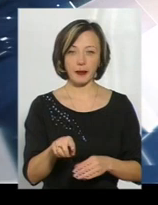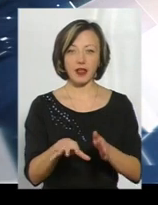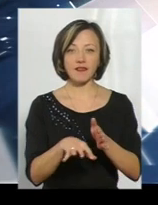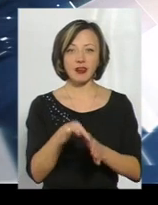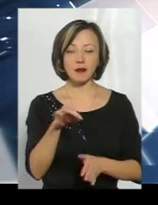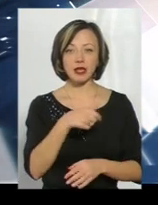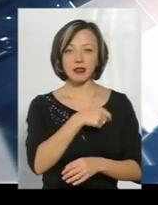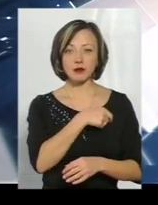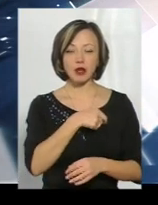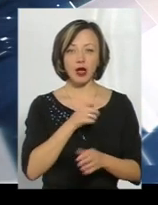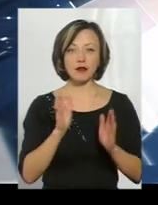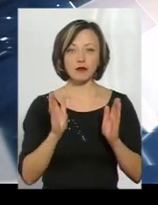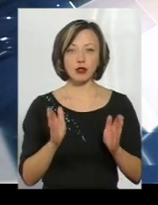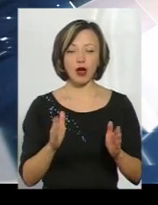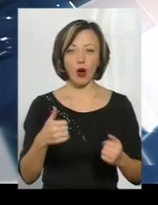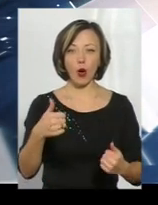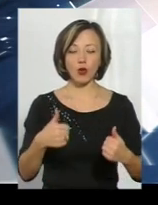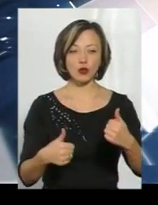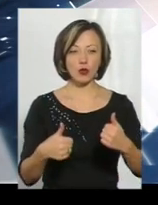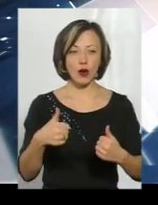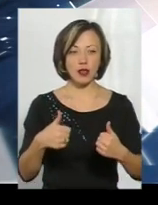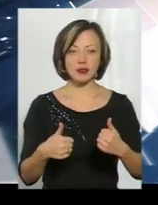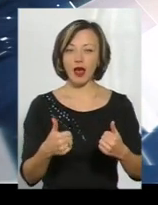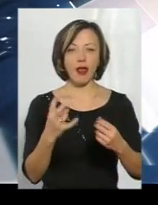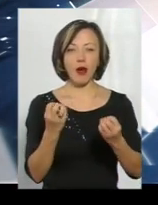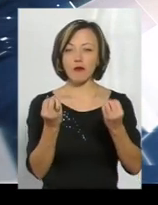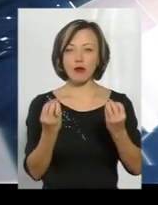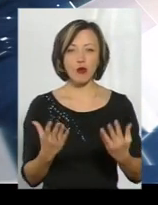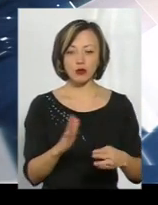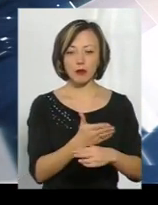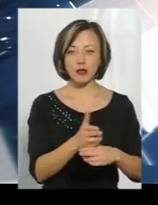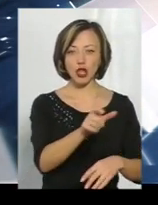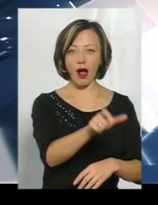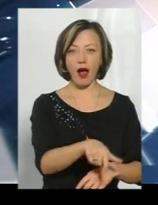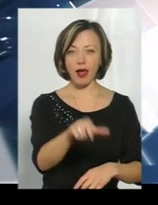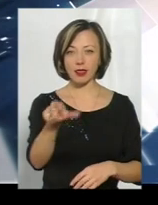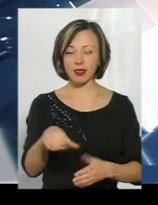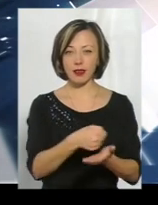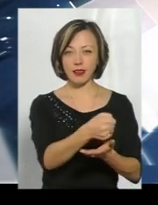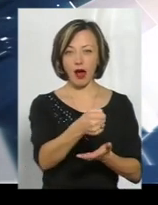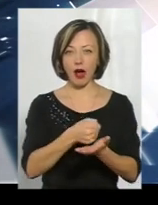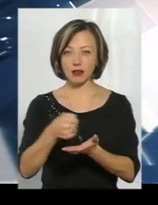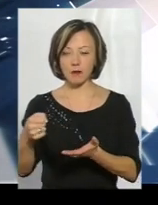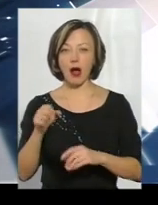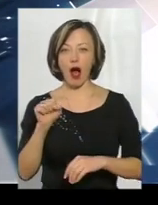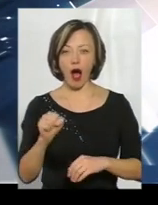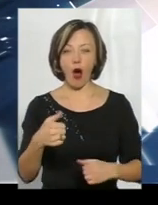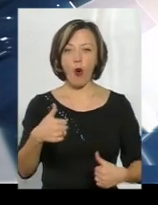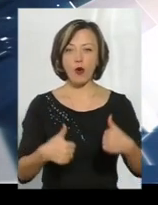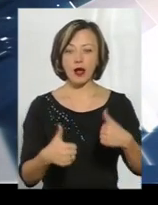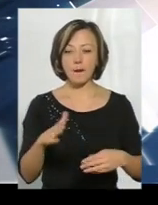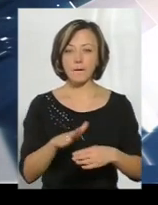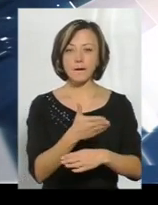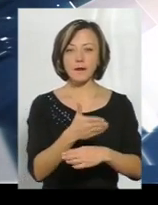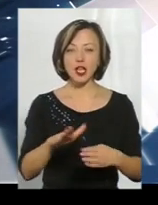депутатів буде конкуренція не просто між кандидатами, а буде конкуренція між політичними